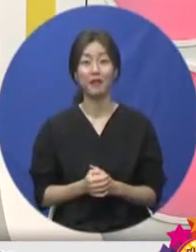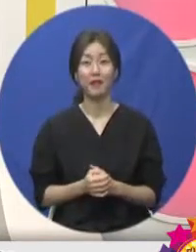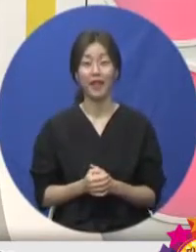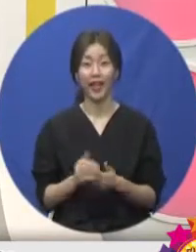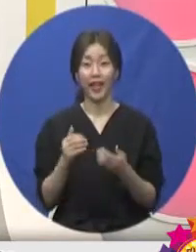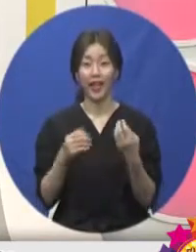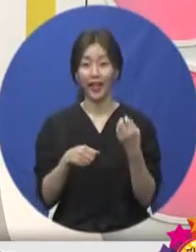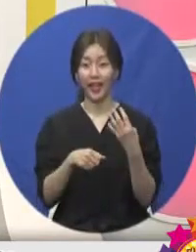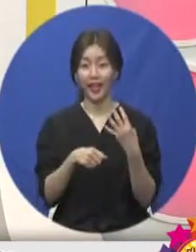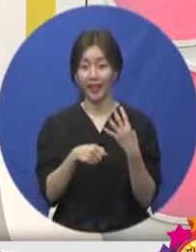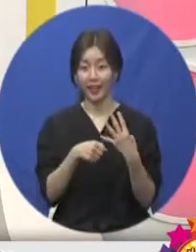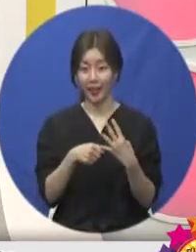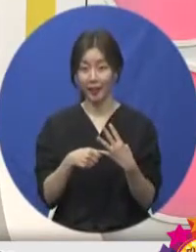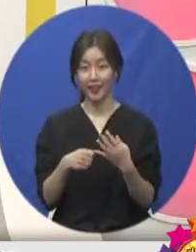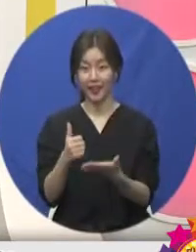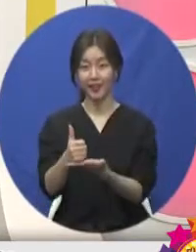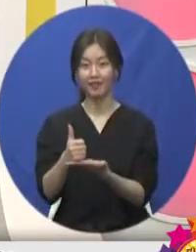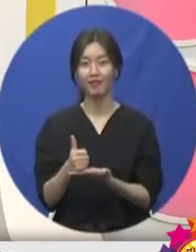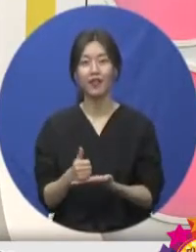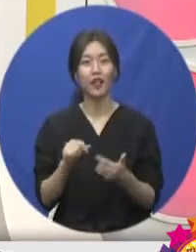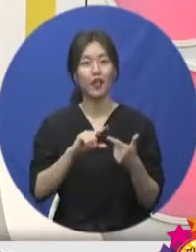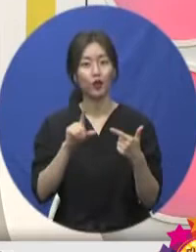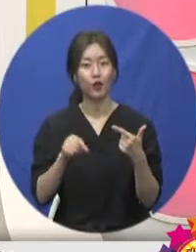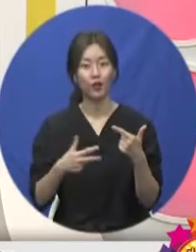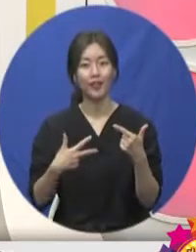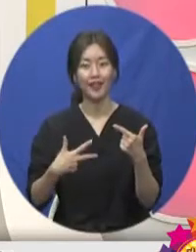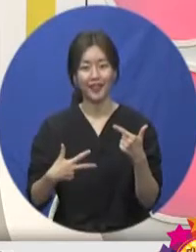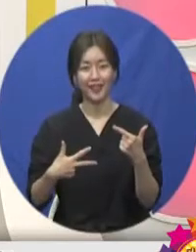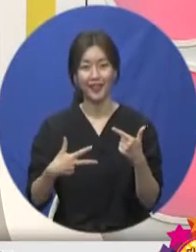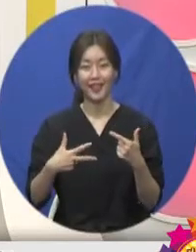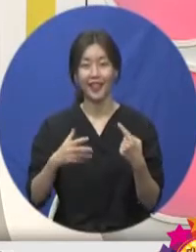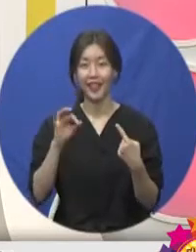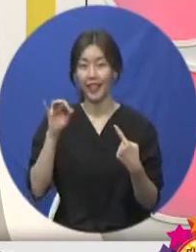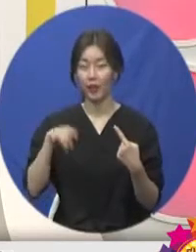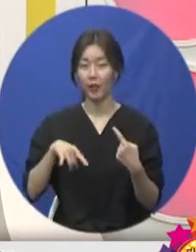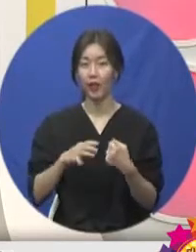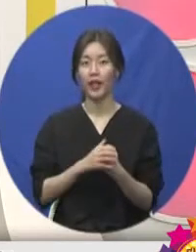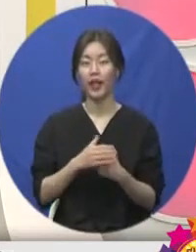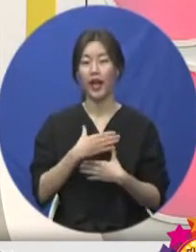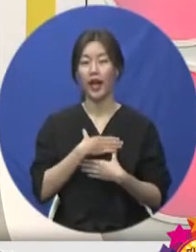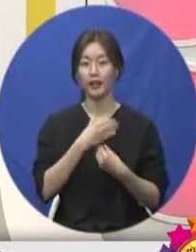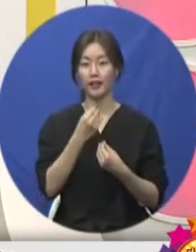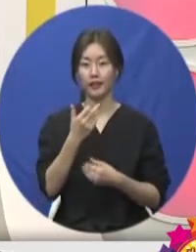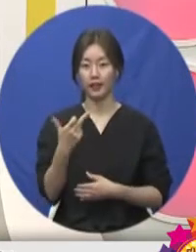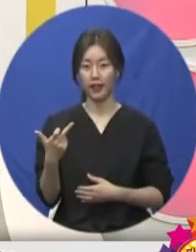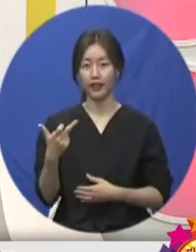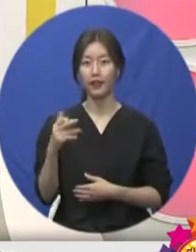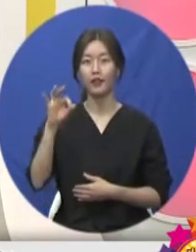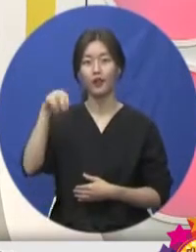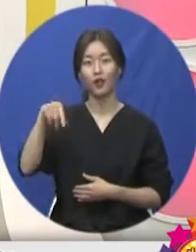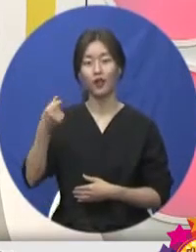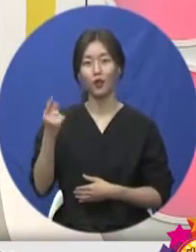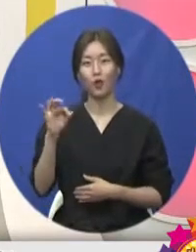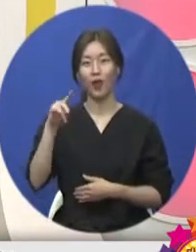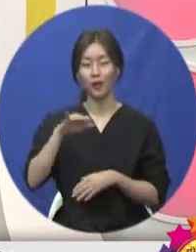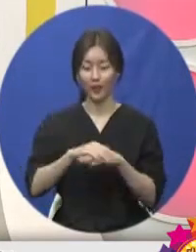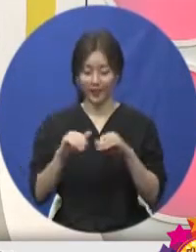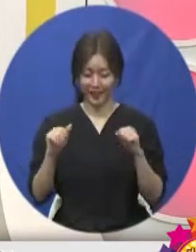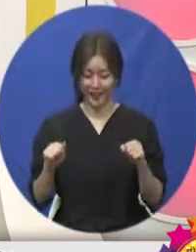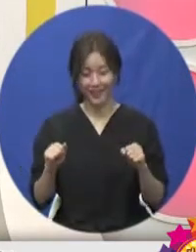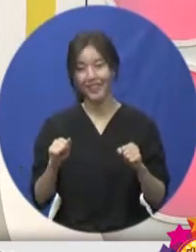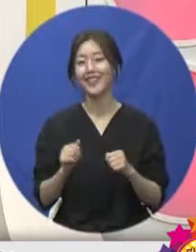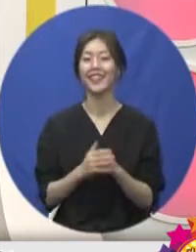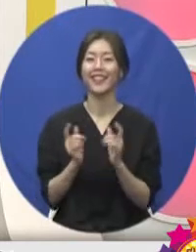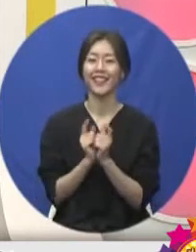어떤 분이실까요? 네 번째 분은 6월 네. 7일날 장원하신 안산 씨의 유광숙님 모시겠습니다. 안녕하세요.